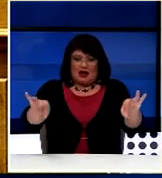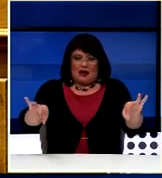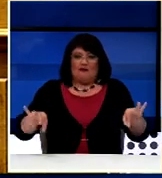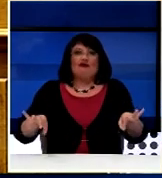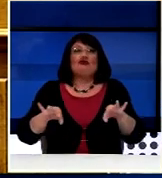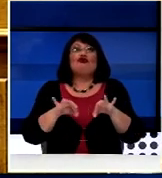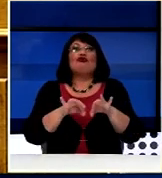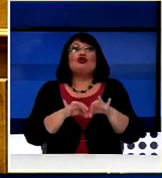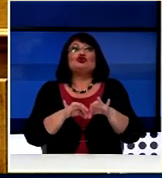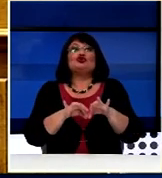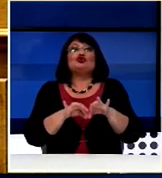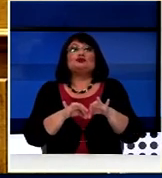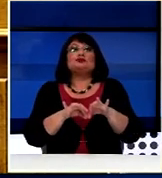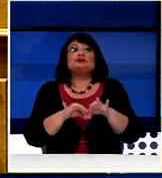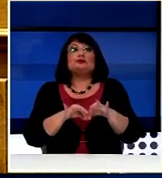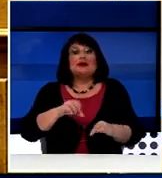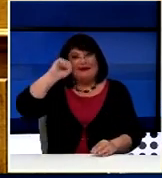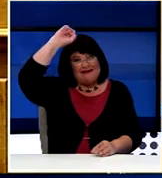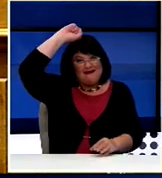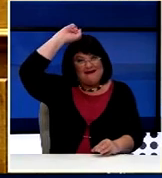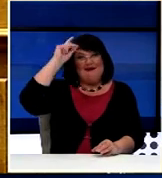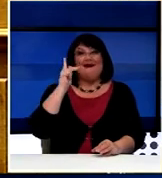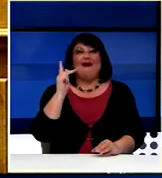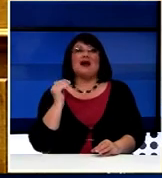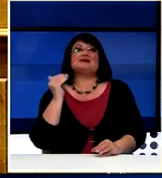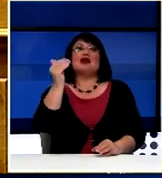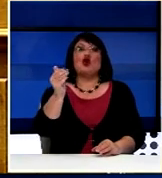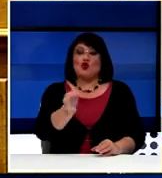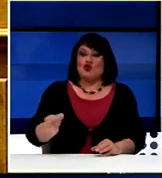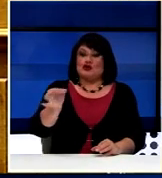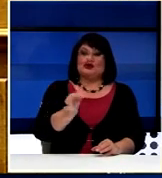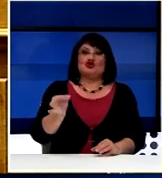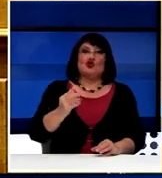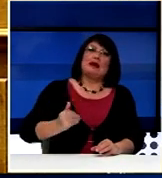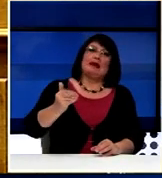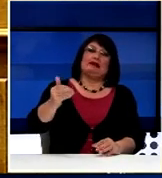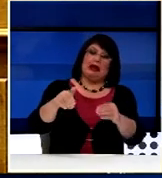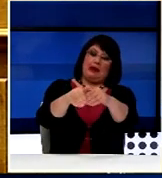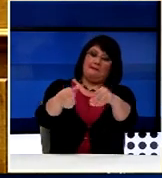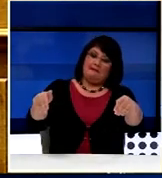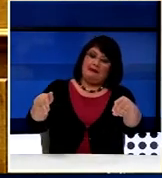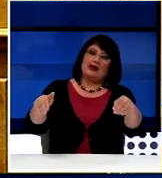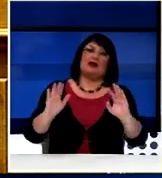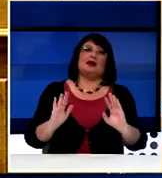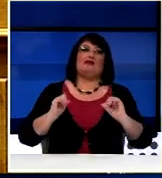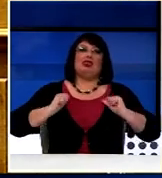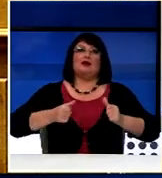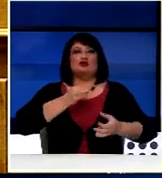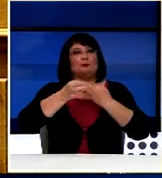στην περιοχή του συμπλέγματος Καστελορίζου σε μεταγενέστερο στάδιο. Και είχα το θάρρος να πω